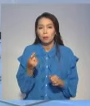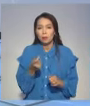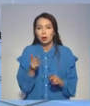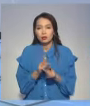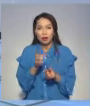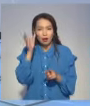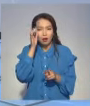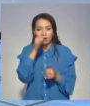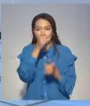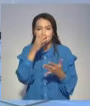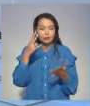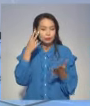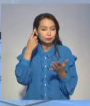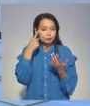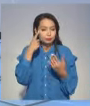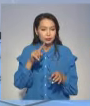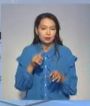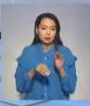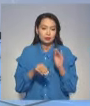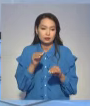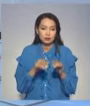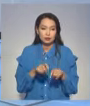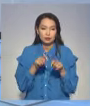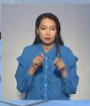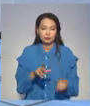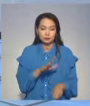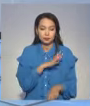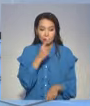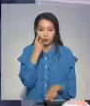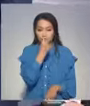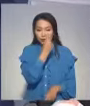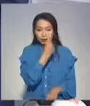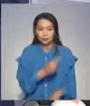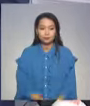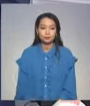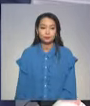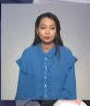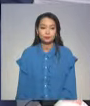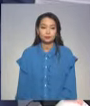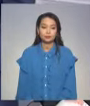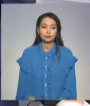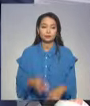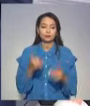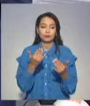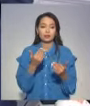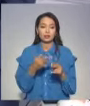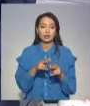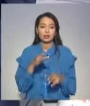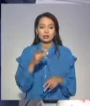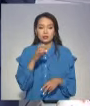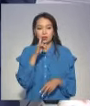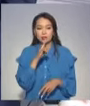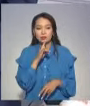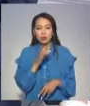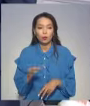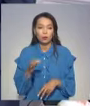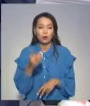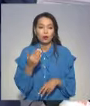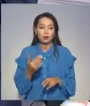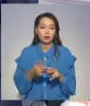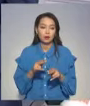істей алмаған шаруаны тындырды. Аружан Задабек толығырақ айтады. Мен дәл қазір Шығыс Қазақстан облысындағы елді